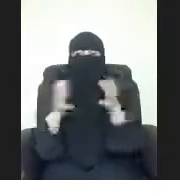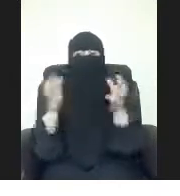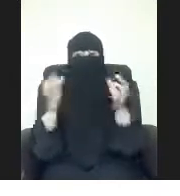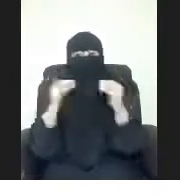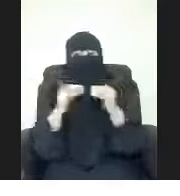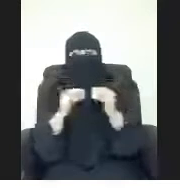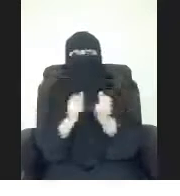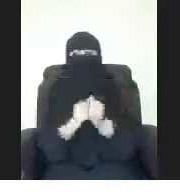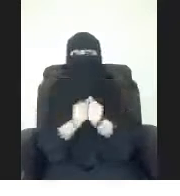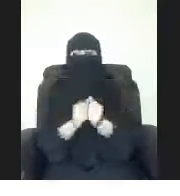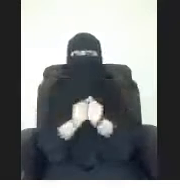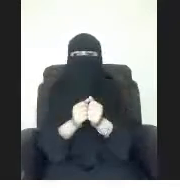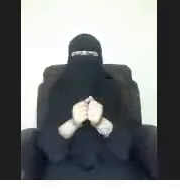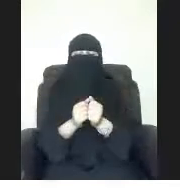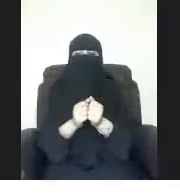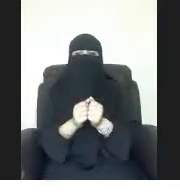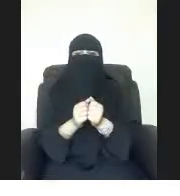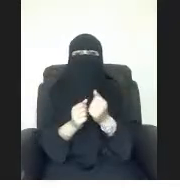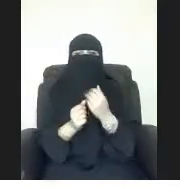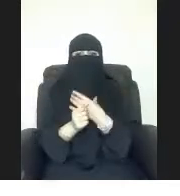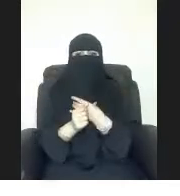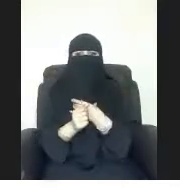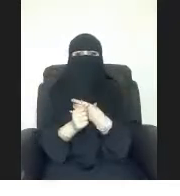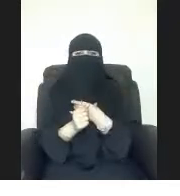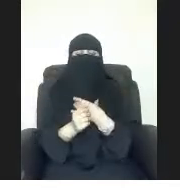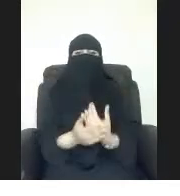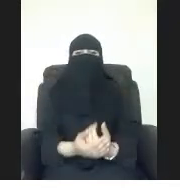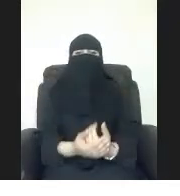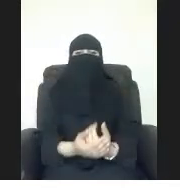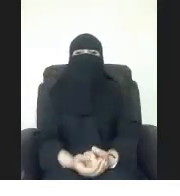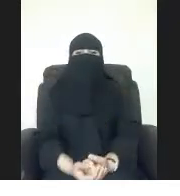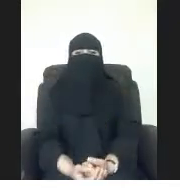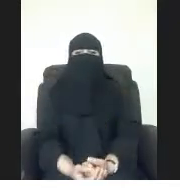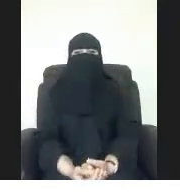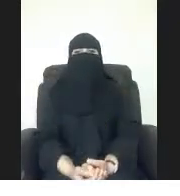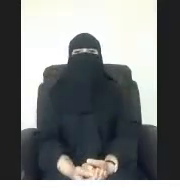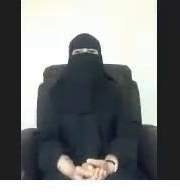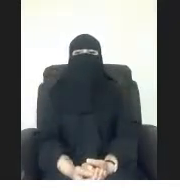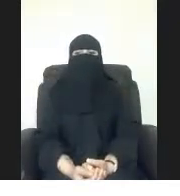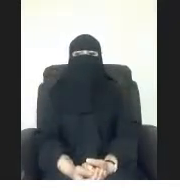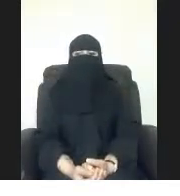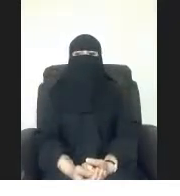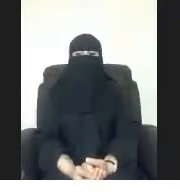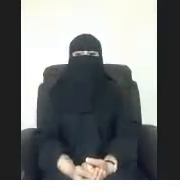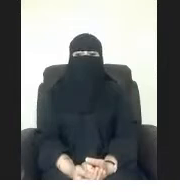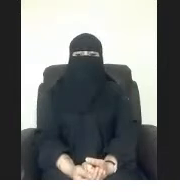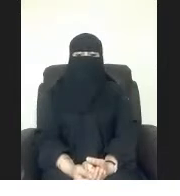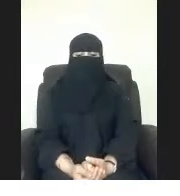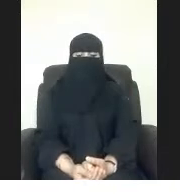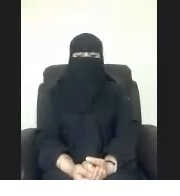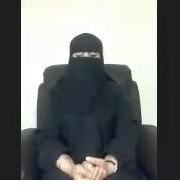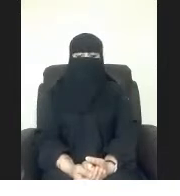المحور الرابع. نعم. الله يحفظك، تبقى خمس دقائق فقط. إن شاء الله، إن شاء الله، أبشر.